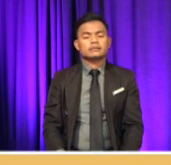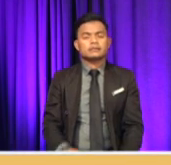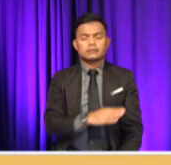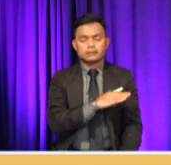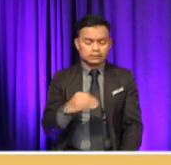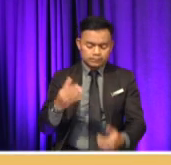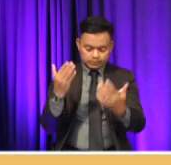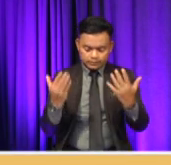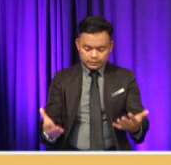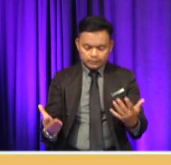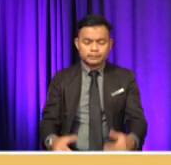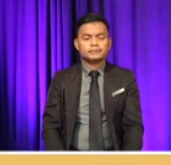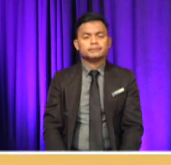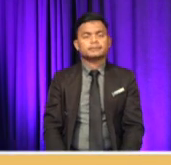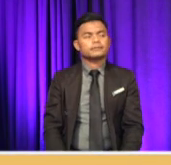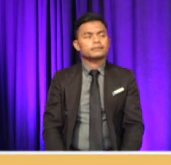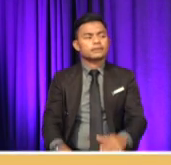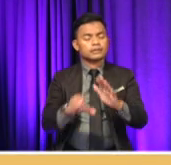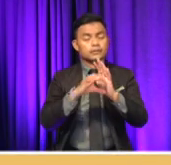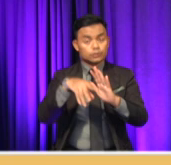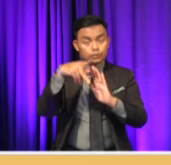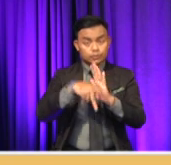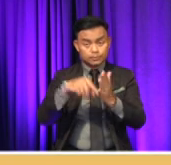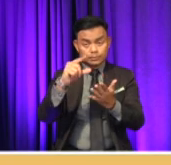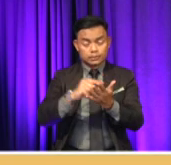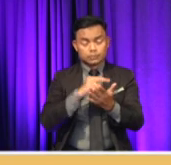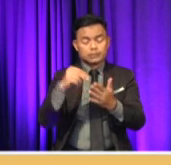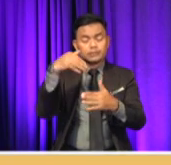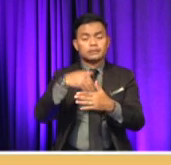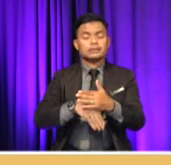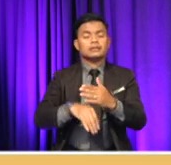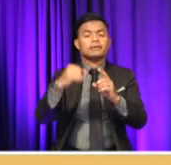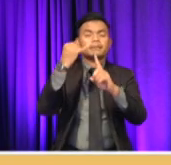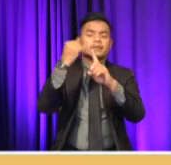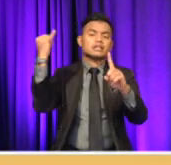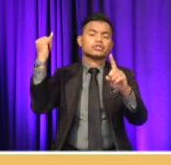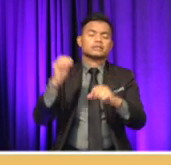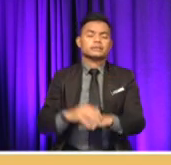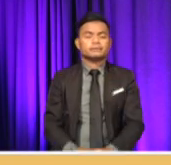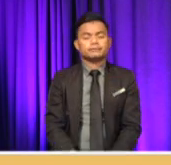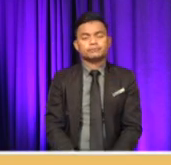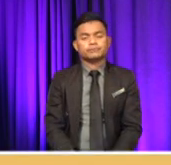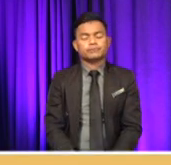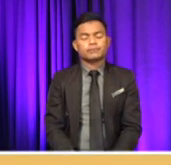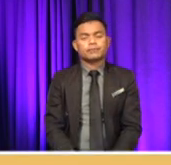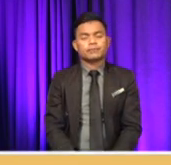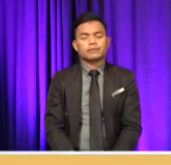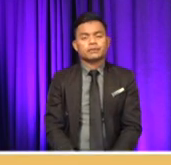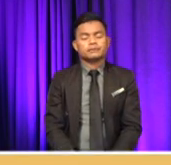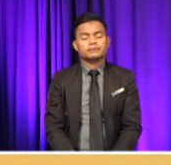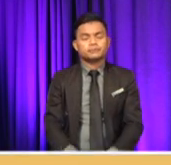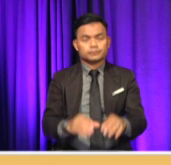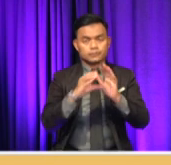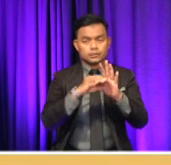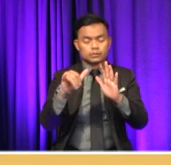ini adalah contoh penggunaan sistem minetik dalam industri-kejadian kan besok contohnya